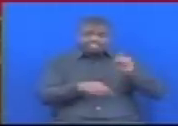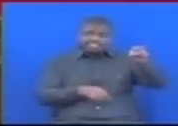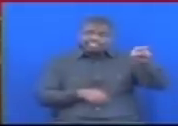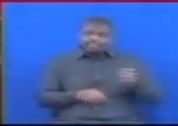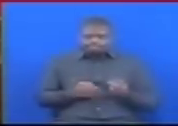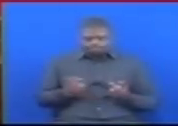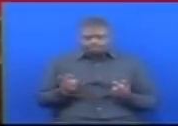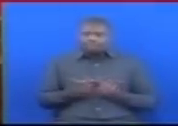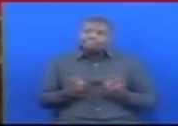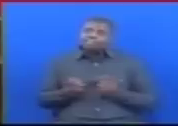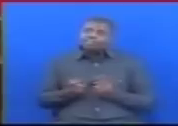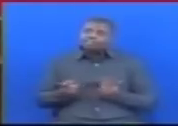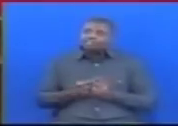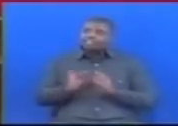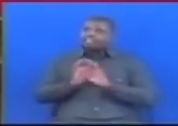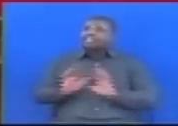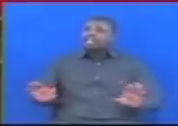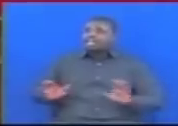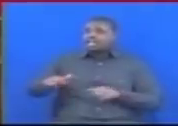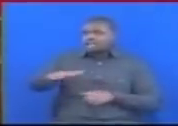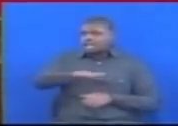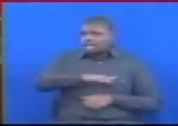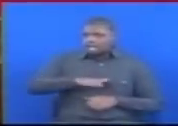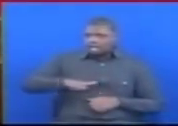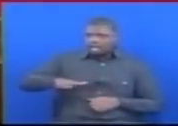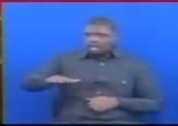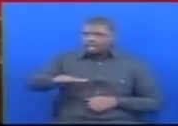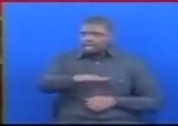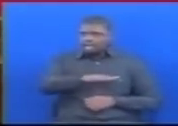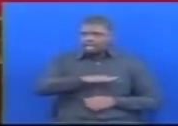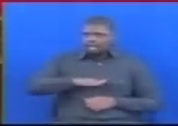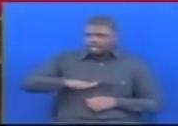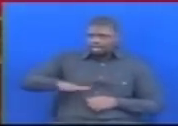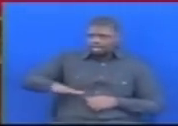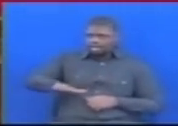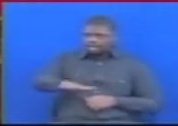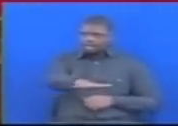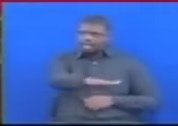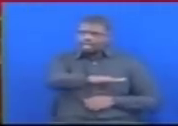pia tayari kuna eneo ambalo